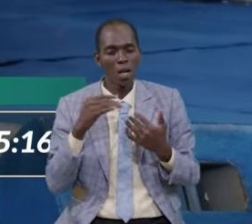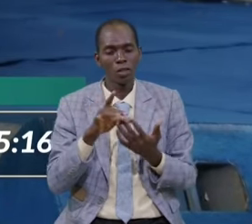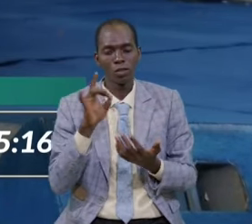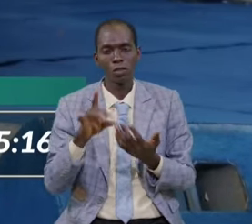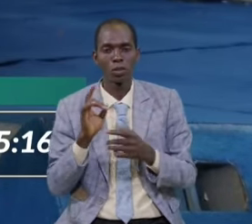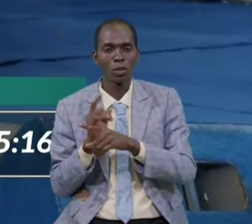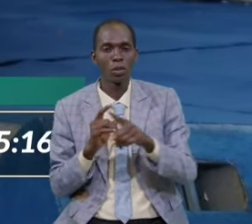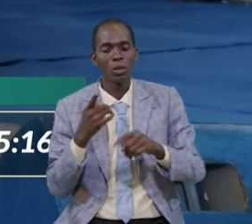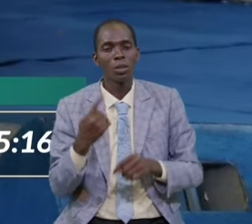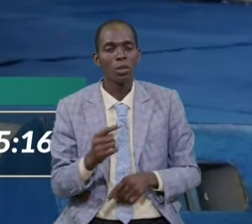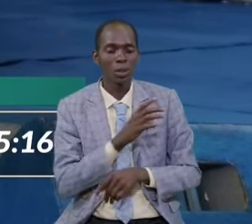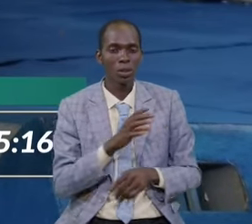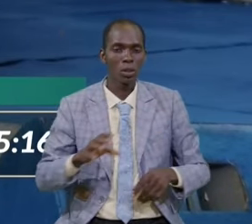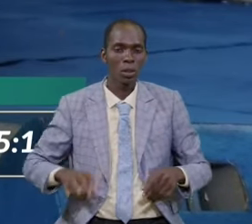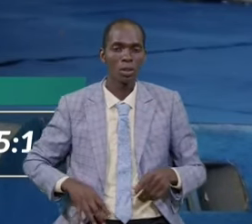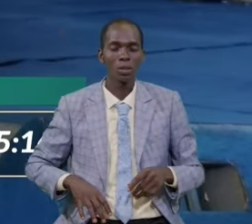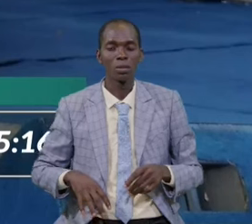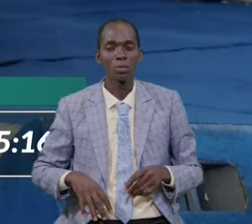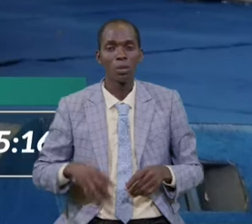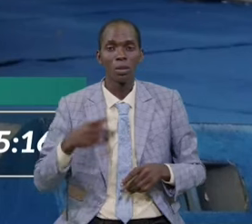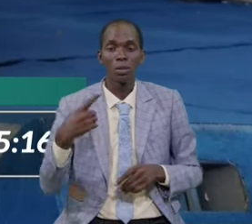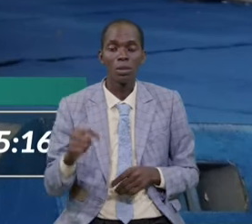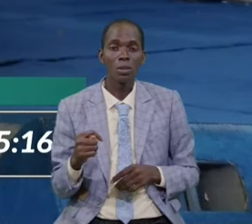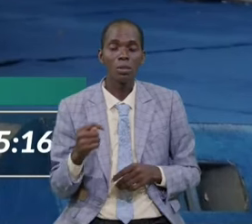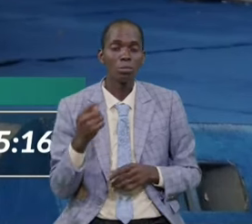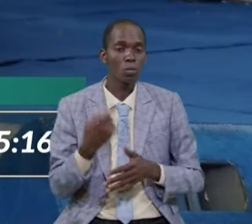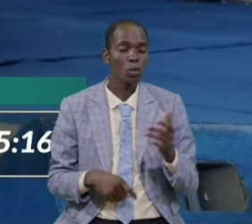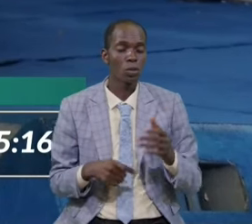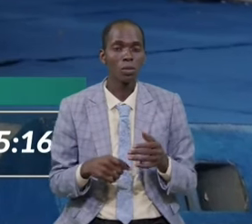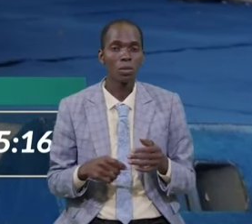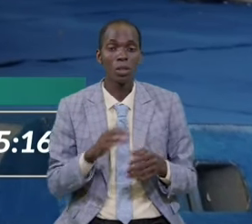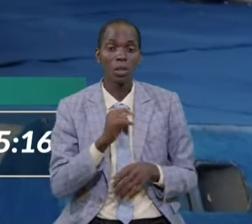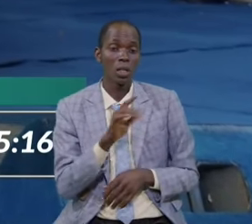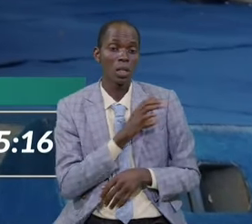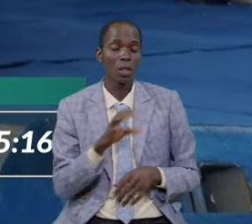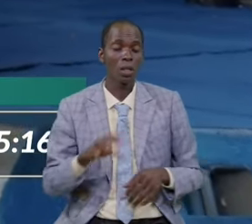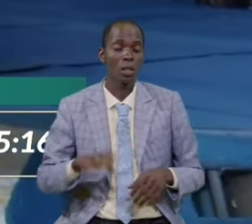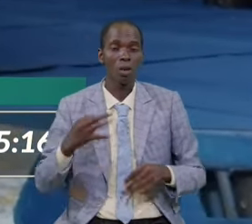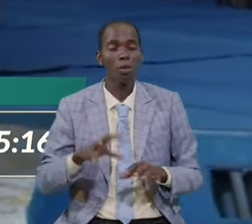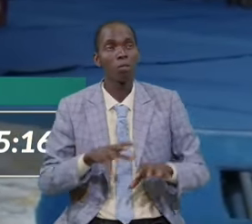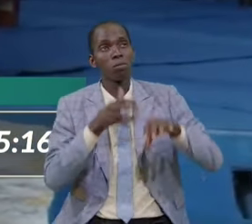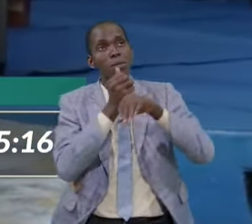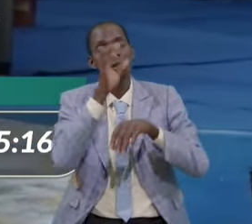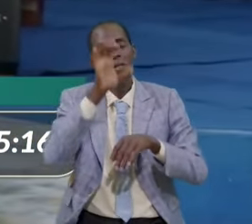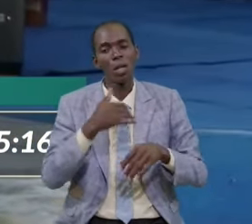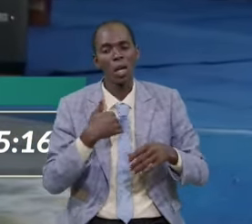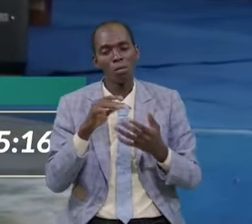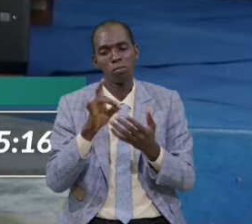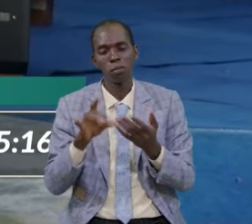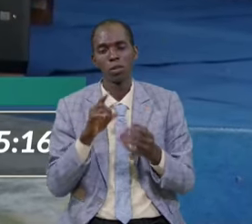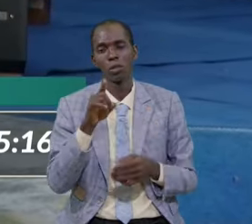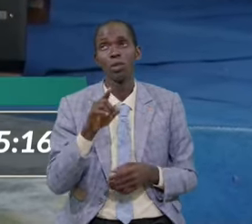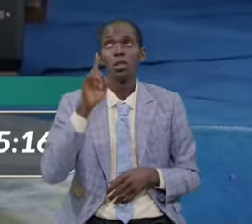calvaire. Il t'a choisi. Il savait que tu étais pécheur. Il connaît tes péchés. Il connaît tes mauvaises choses. Et tout de même, il